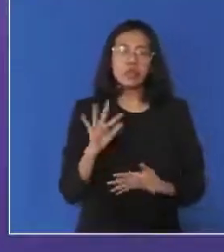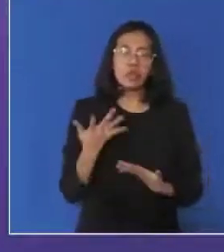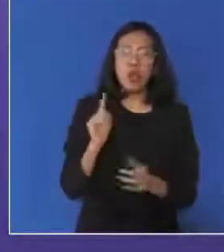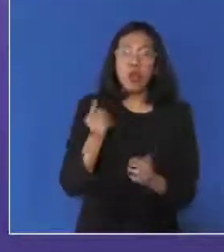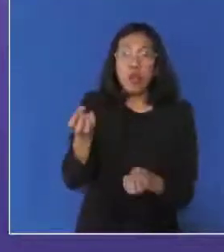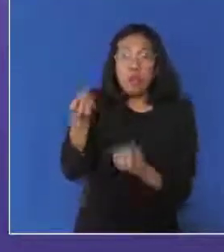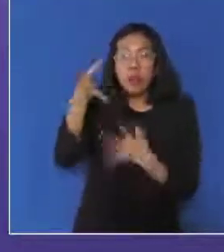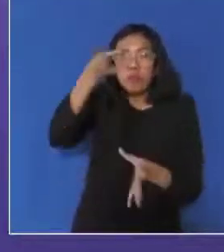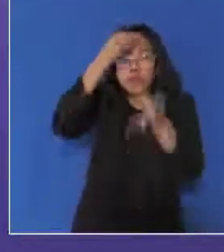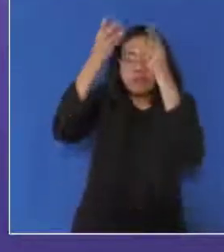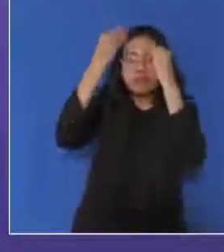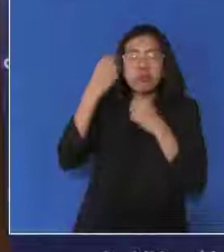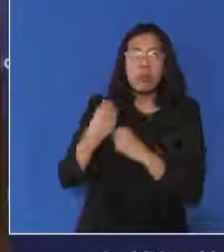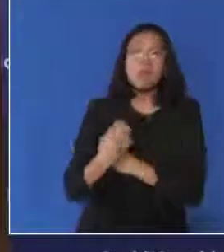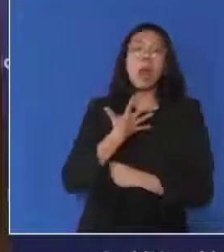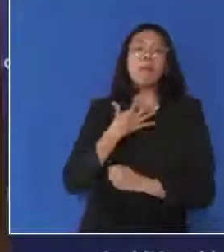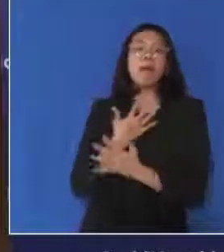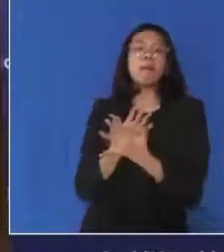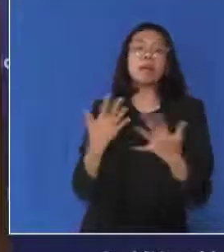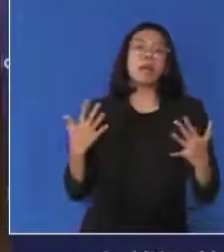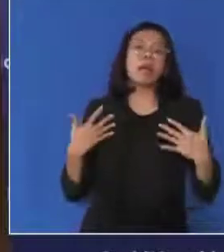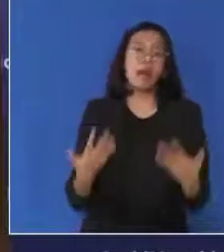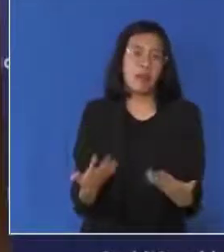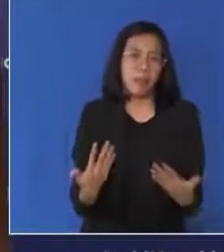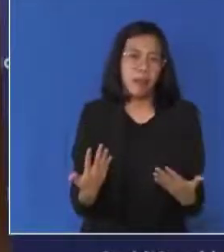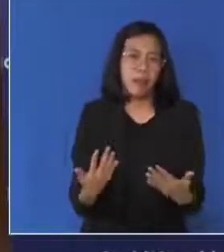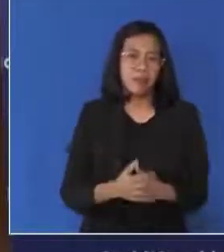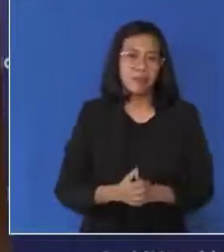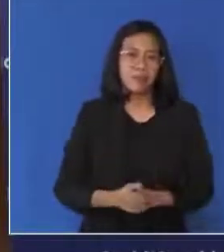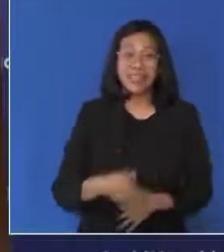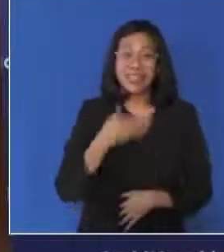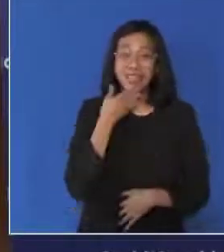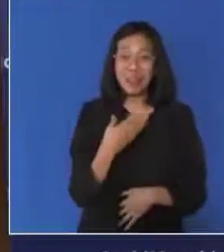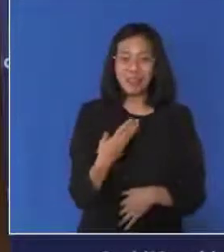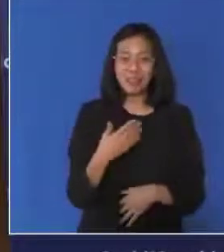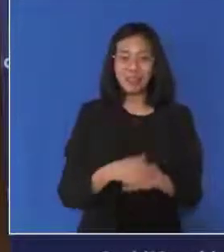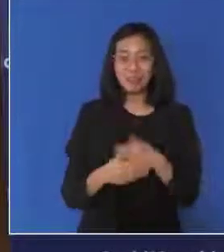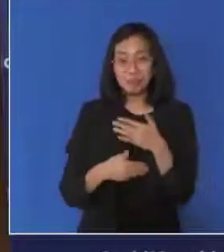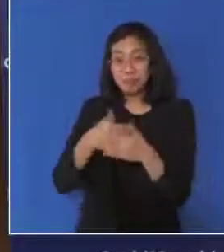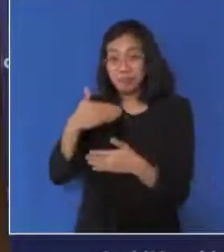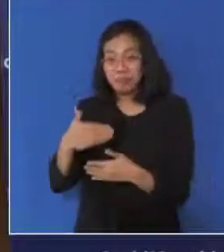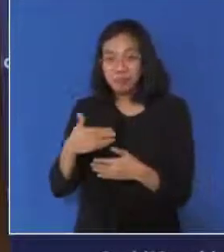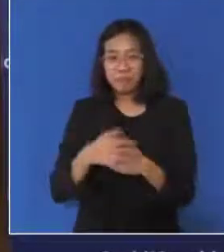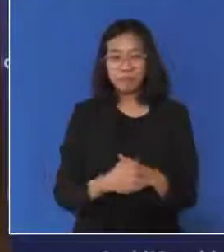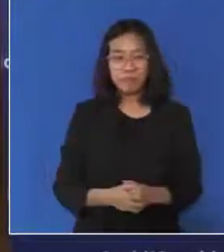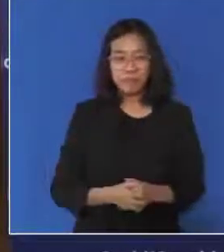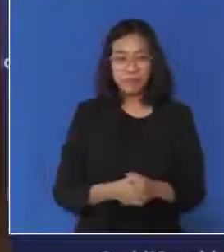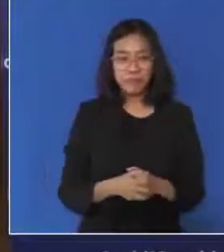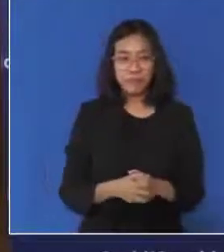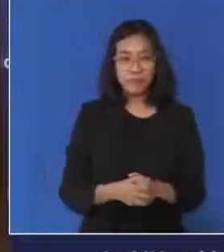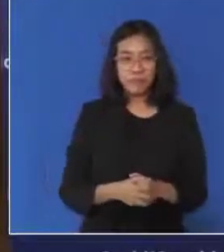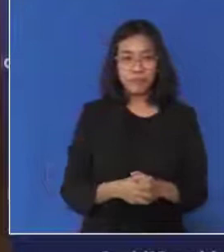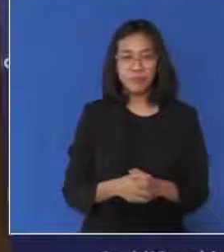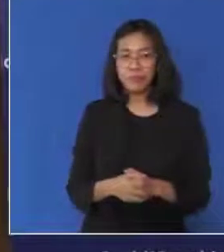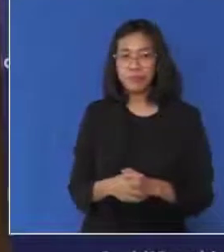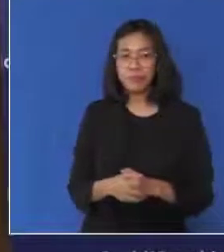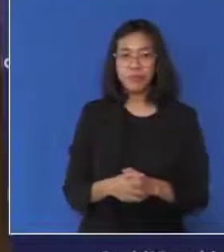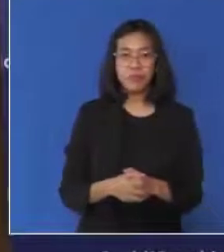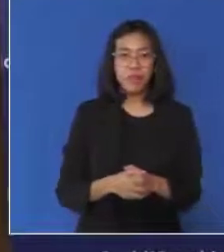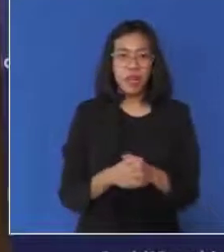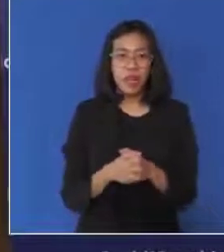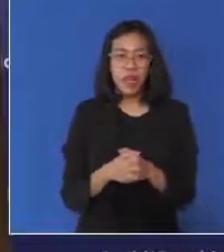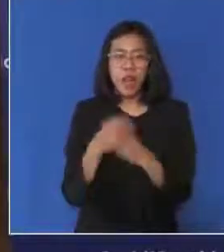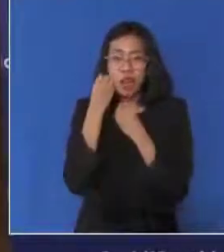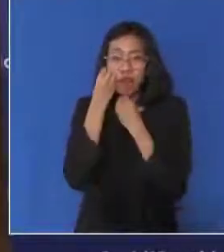dan juga bagi bangsa ya Makasih Mbak Dewi jadi istilah info demi gitu